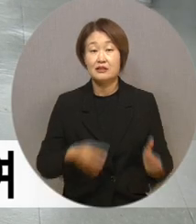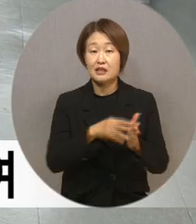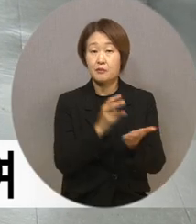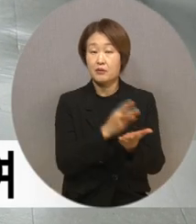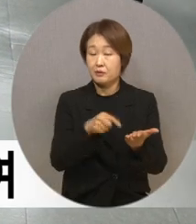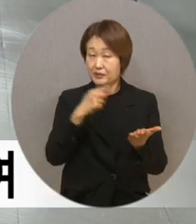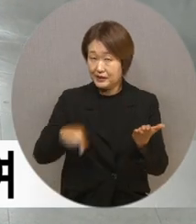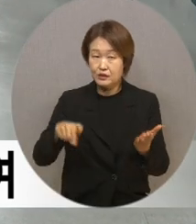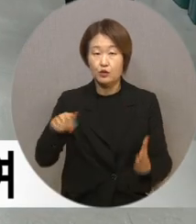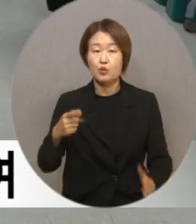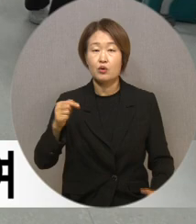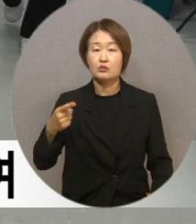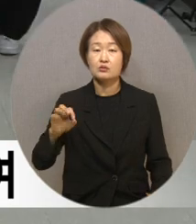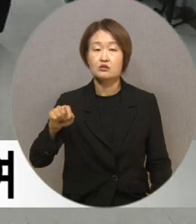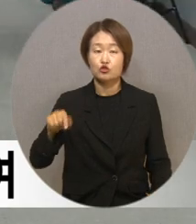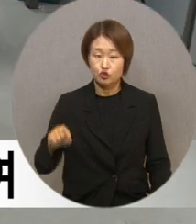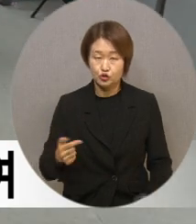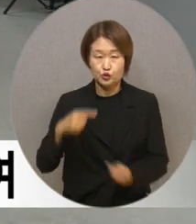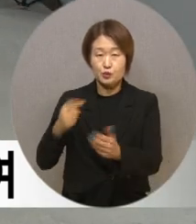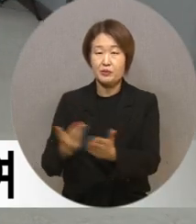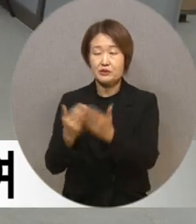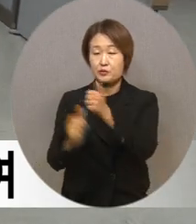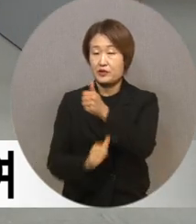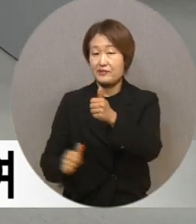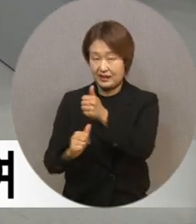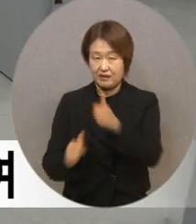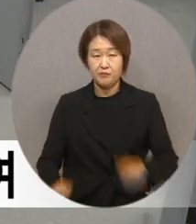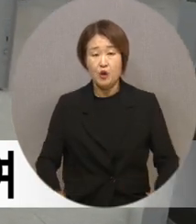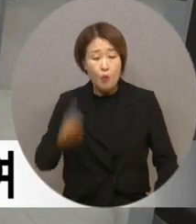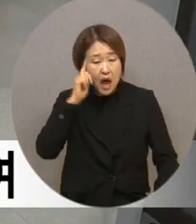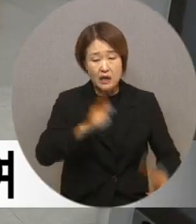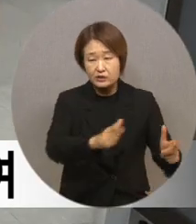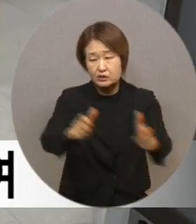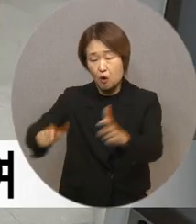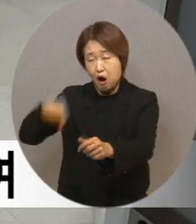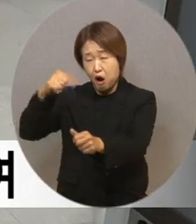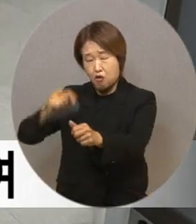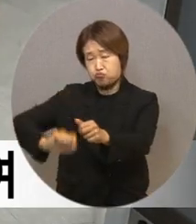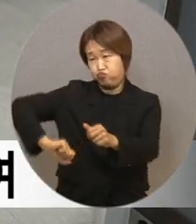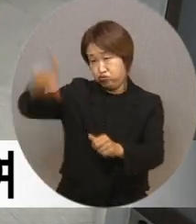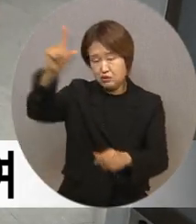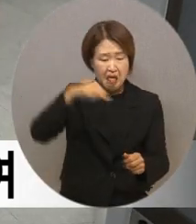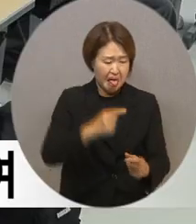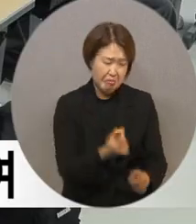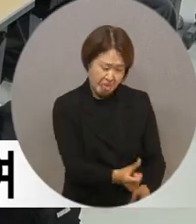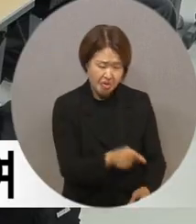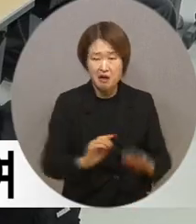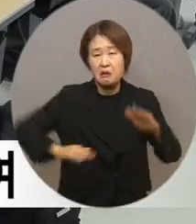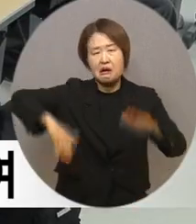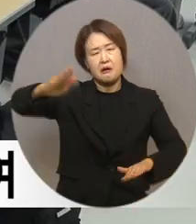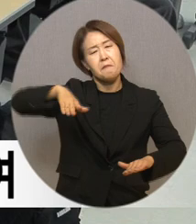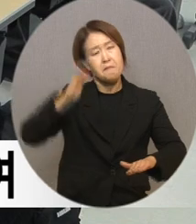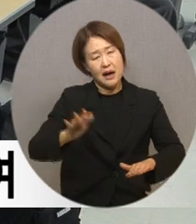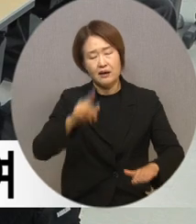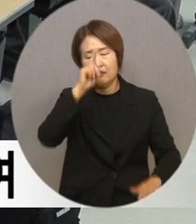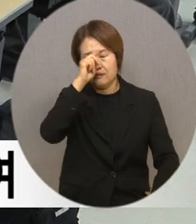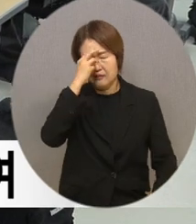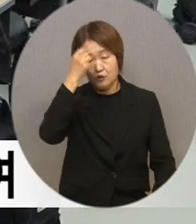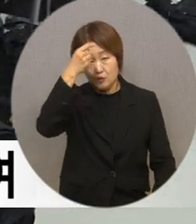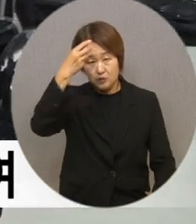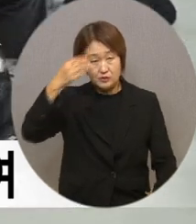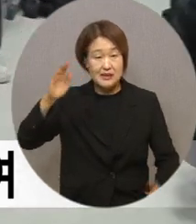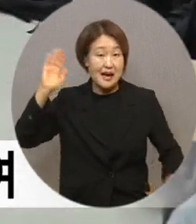사단법인 고흥군 교육발전위원회는 지역 교육 격차 해소와 양질의 수업 제공을 위한 중고생 아카데미